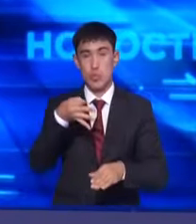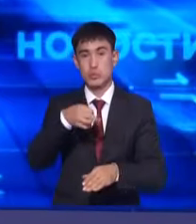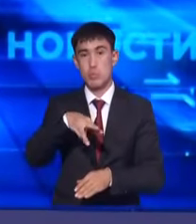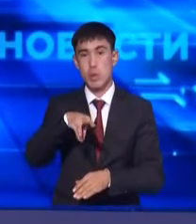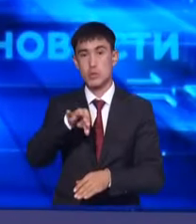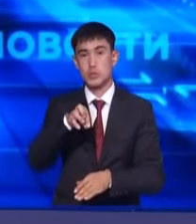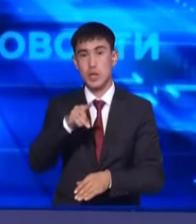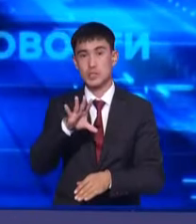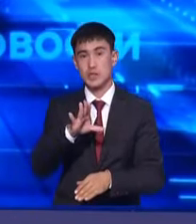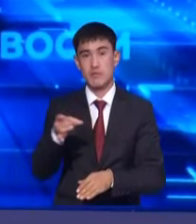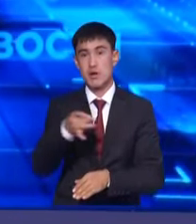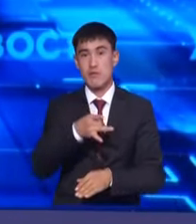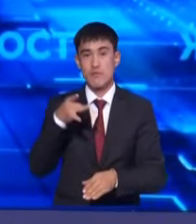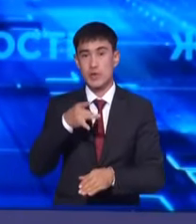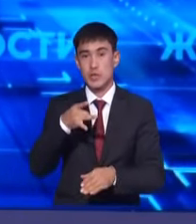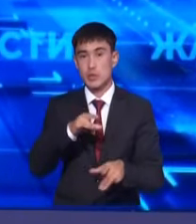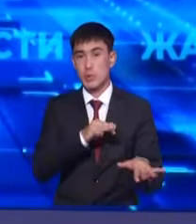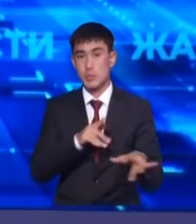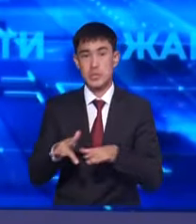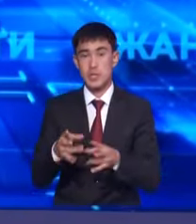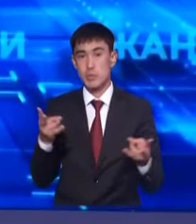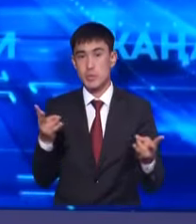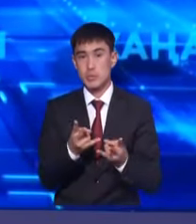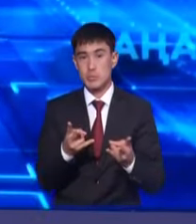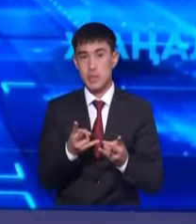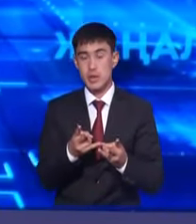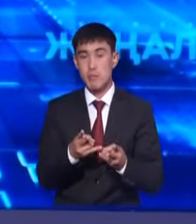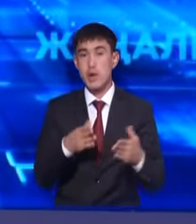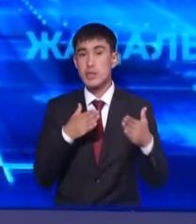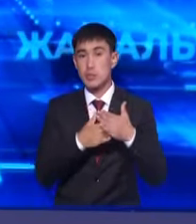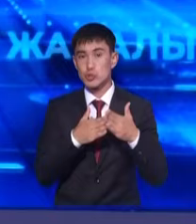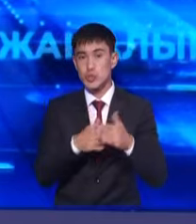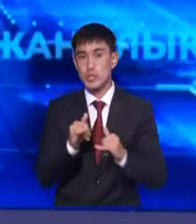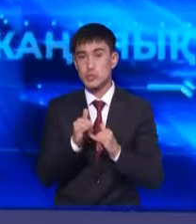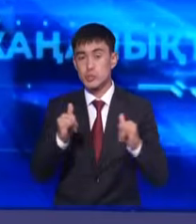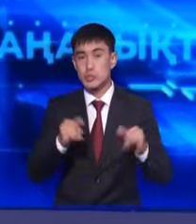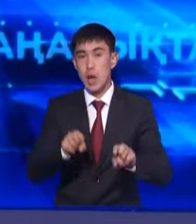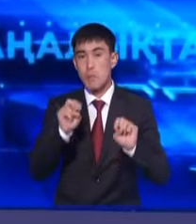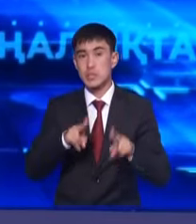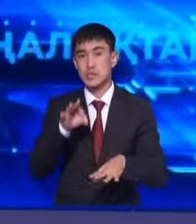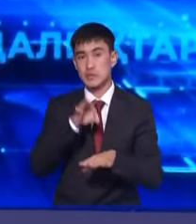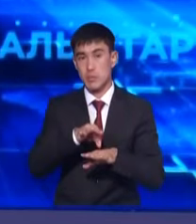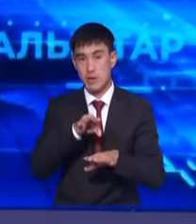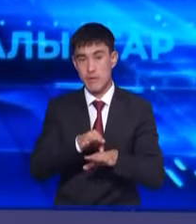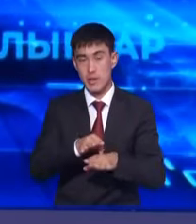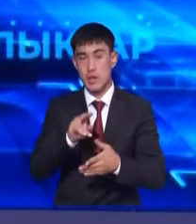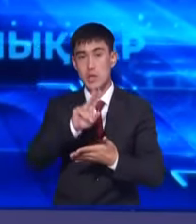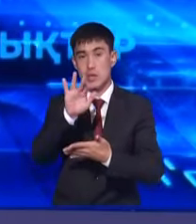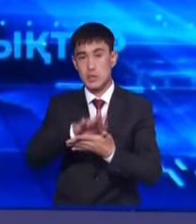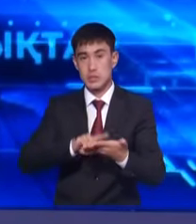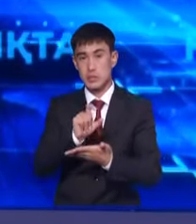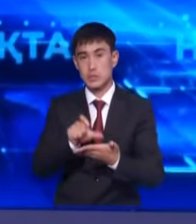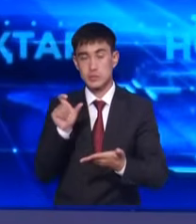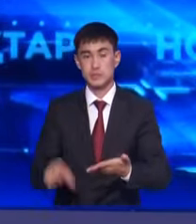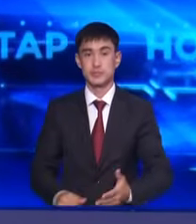Алматинской области Марата Султангазиева. В регионе предпринимаются все необходимые меры по недопущению распространения опасного заболевания.